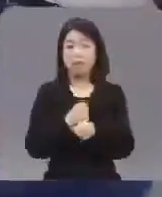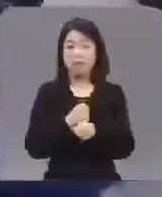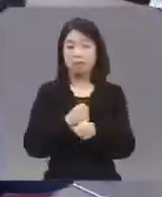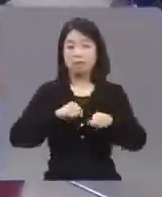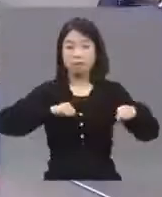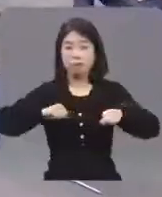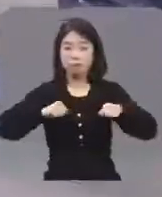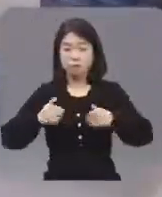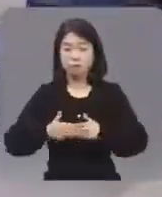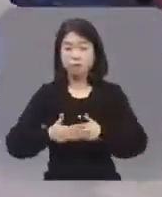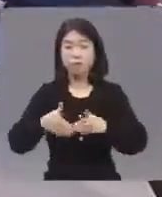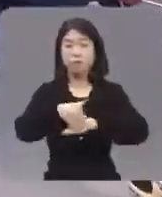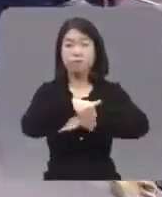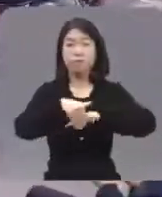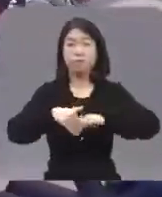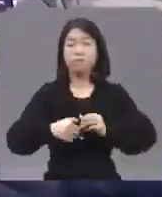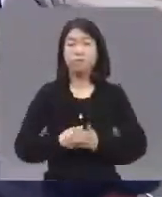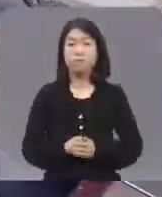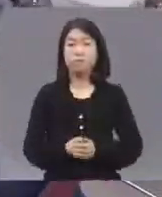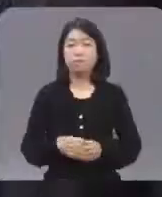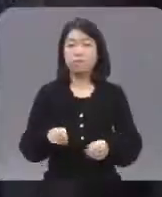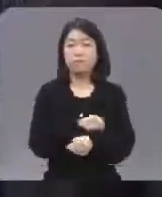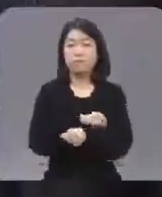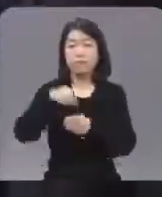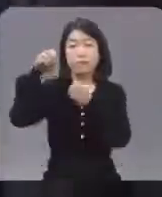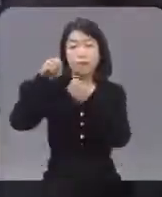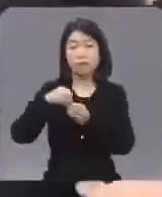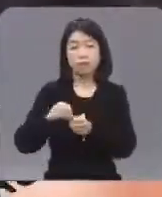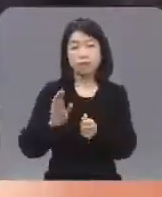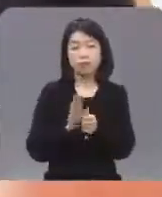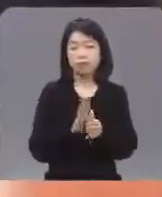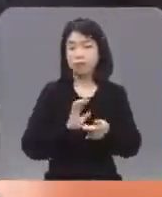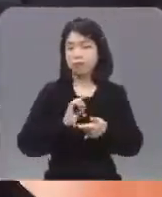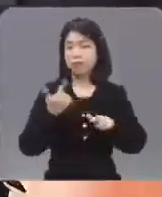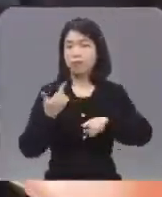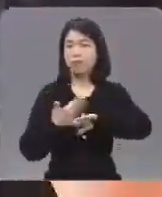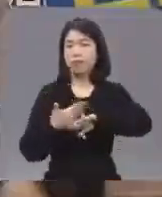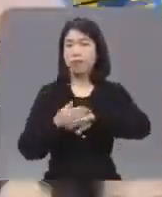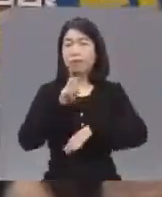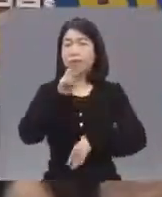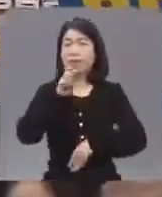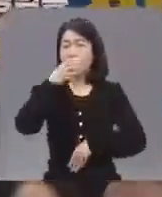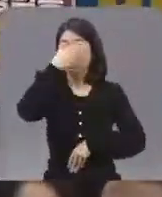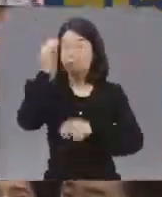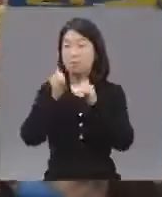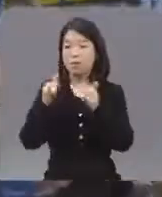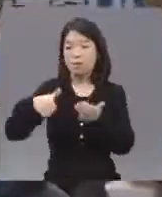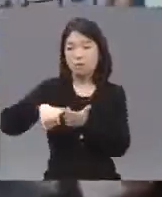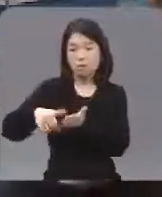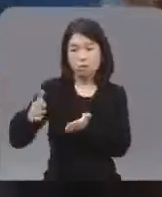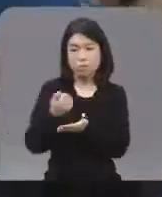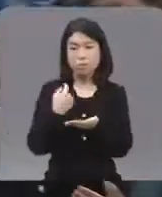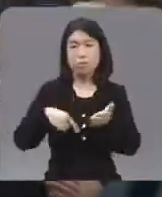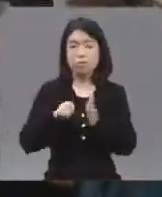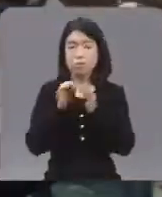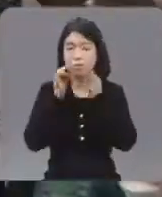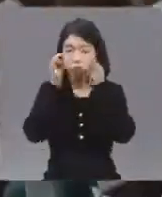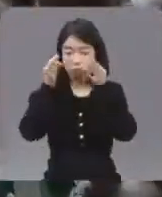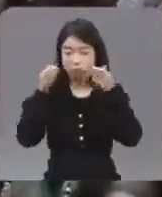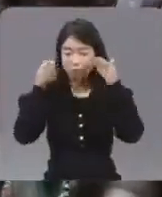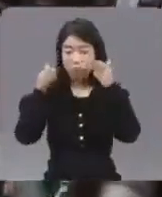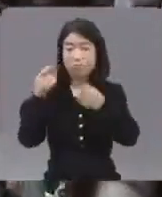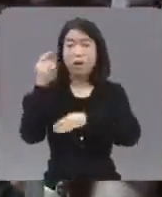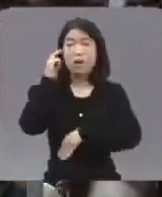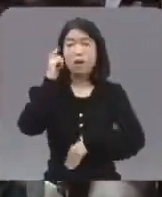유세전을 이어갈 예정입니다. 특히 전통 지지층과 다른 20, 30대 청년층 표심 잡기에 공을 들일 것으로